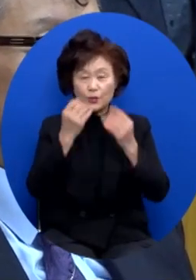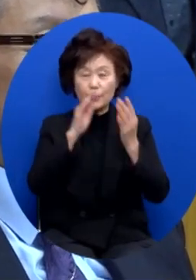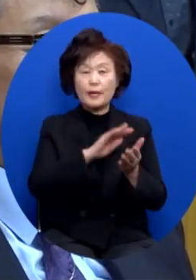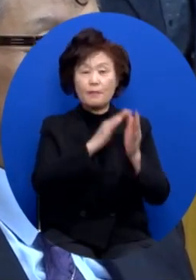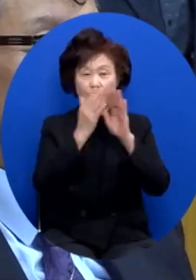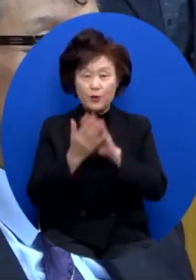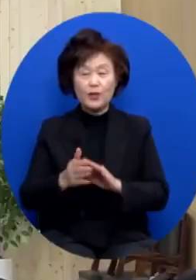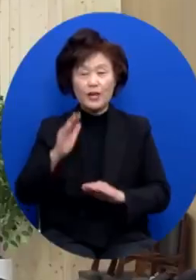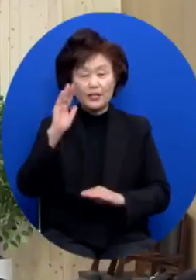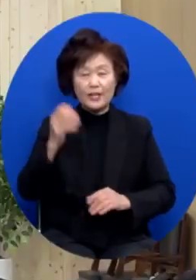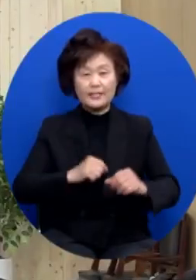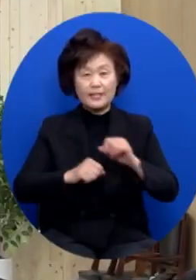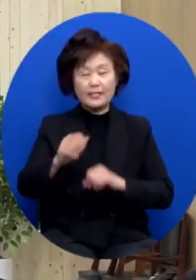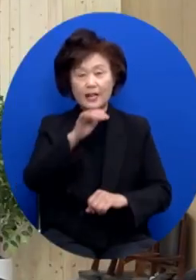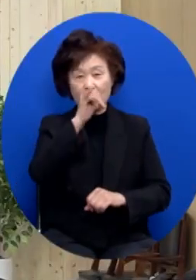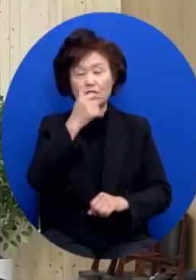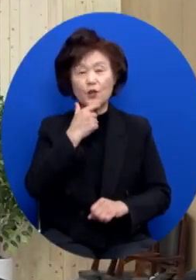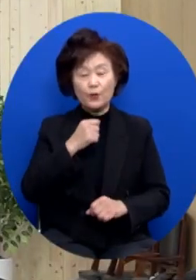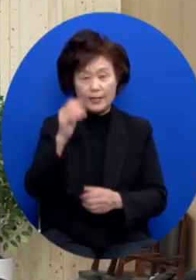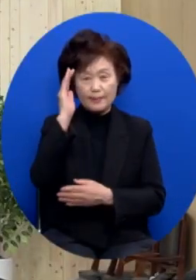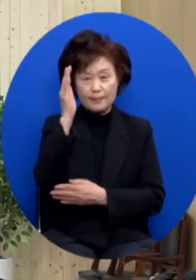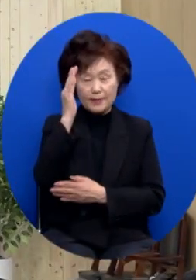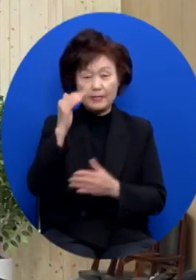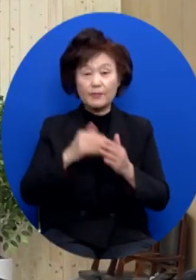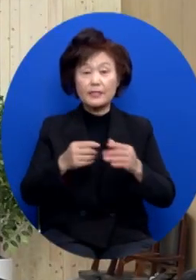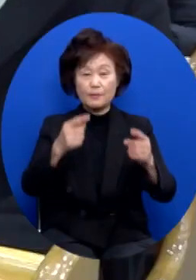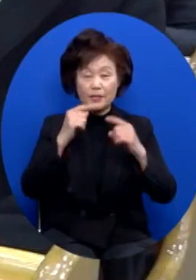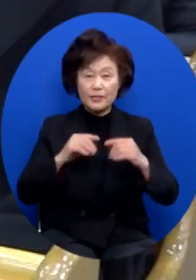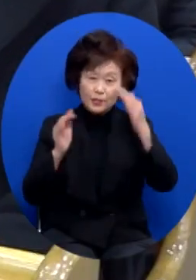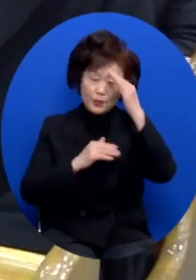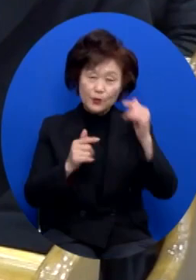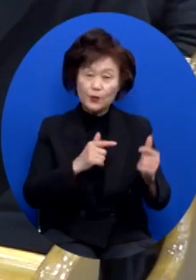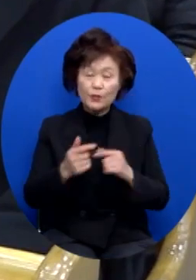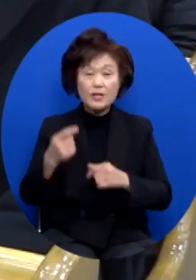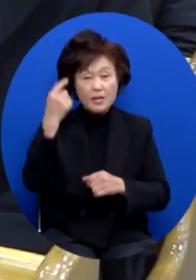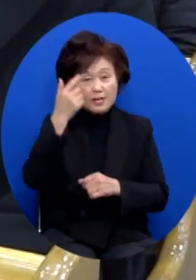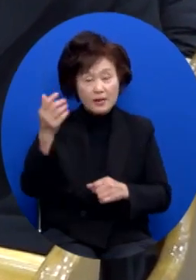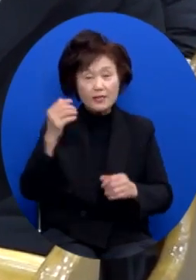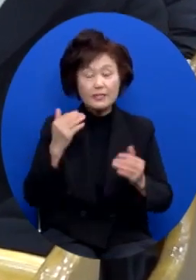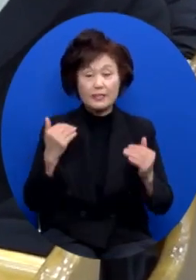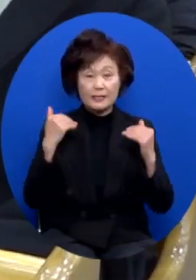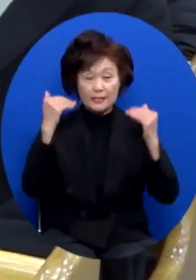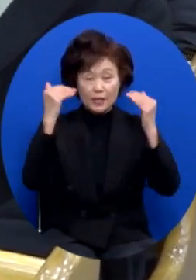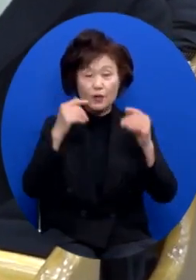일어나길 란다고 전했습니다 이석한들은 성과